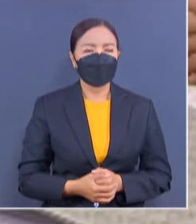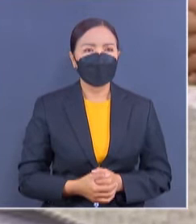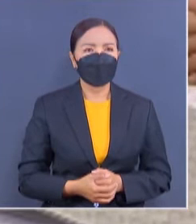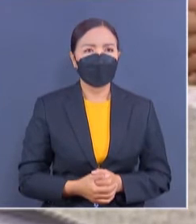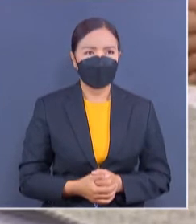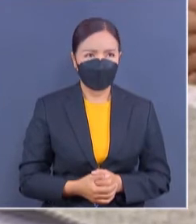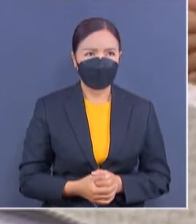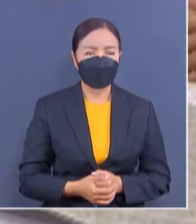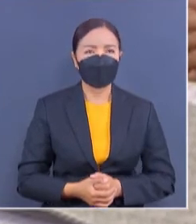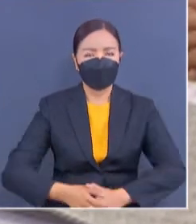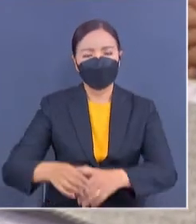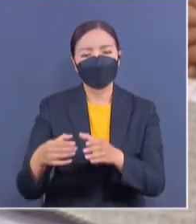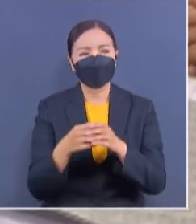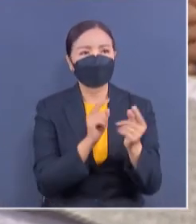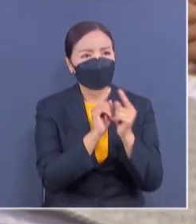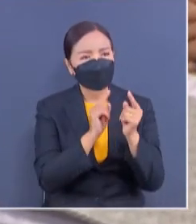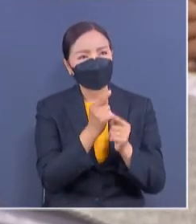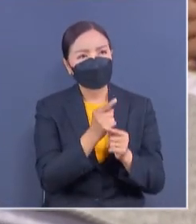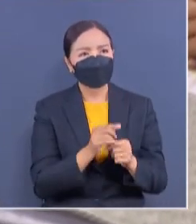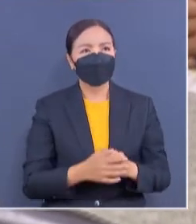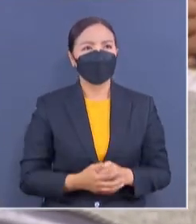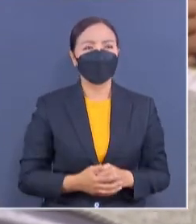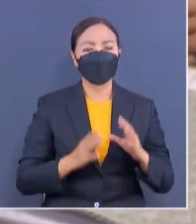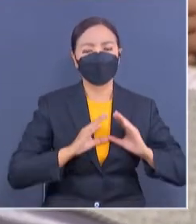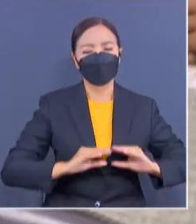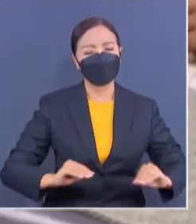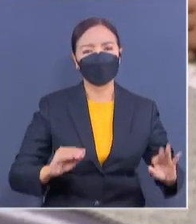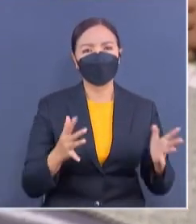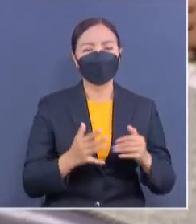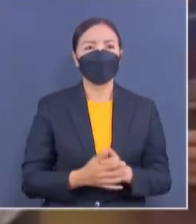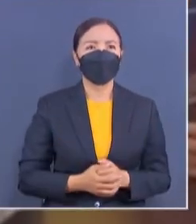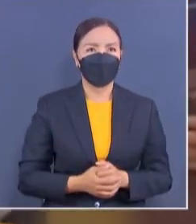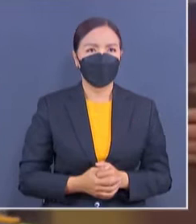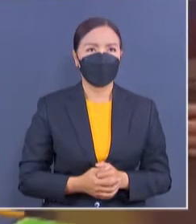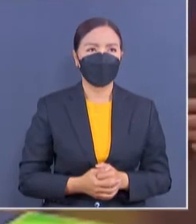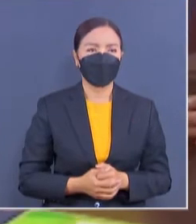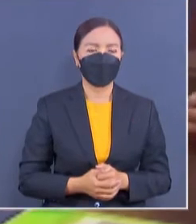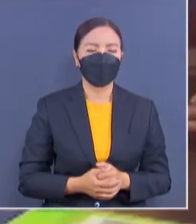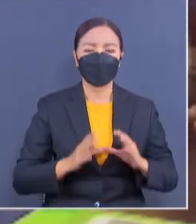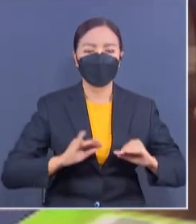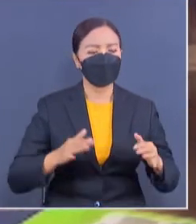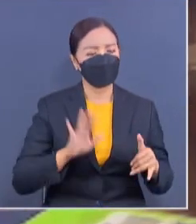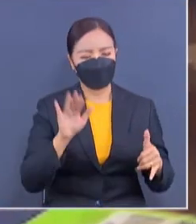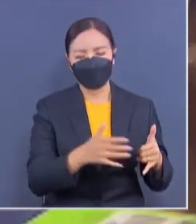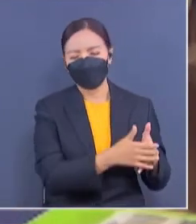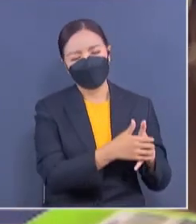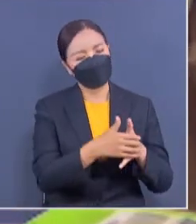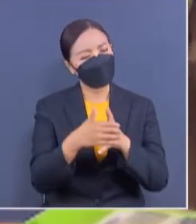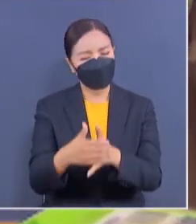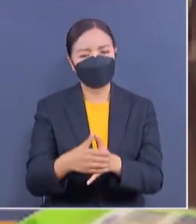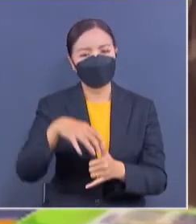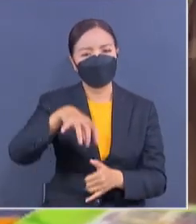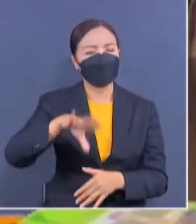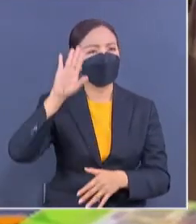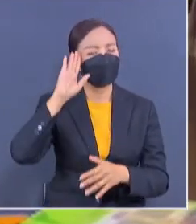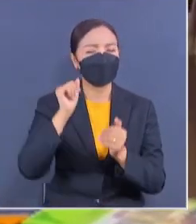ายเจ้าที่ก็ไปพูดคุยนะคะแล้วดูท่าว่าไม่น่าจะสงบลงง่ายๆก็เลยคุมตัวค่ะของชายคนดังกล่าวไปสอบสวนที่ส